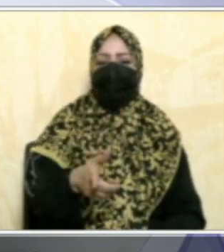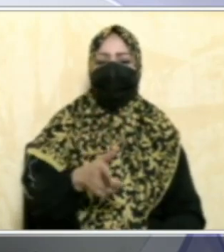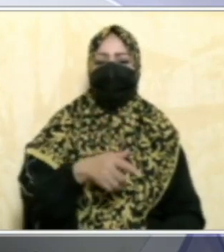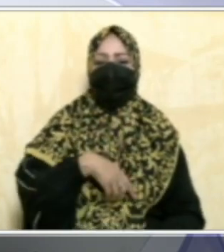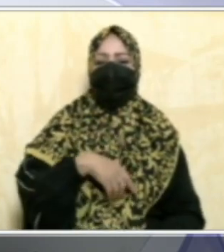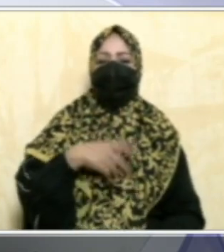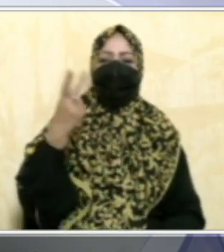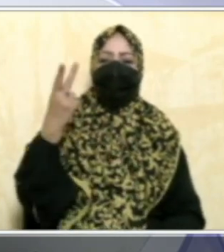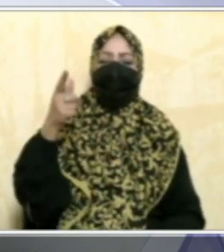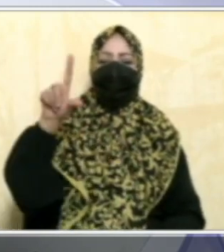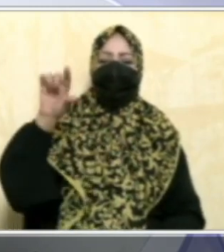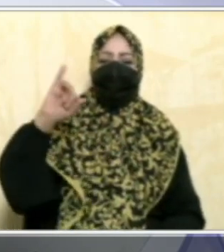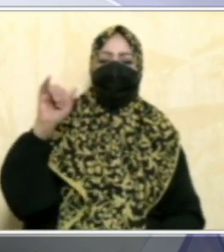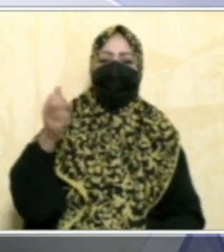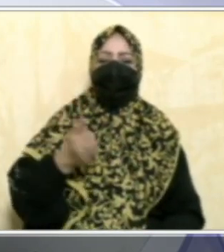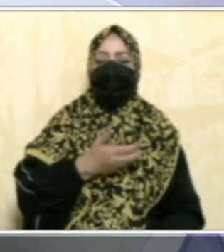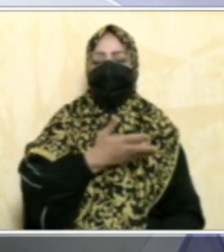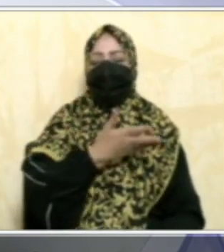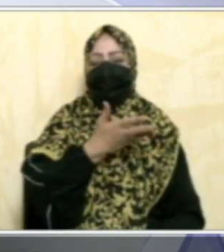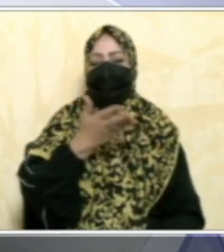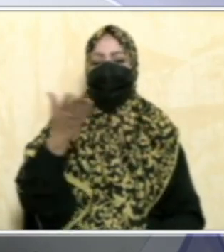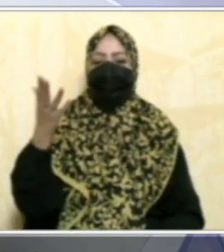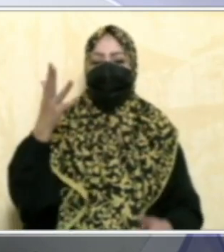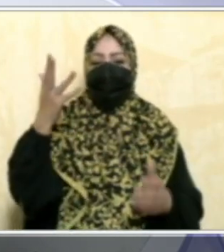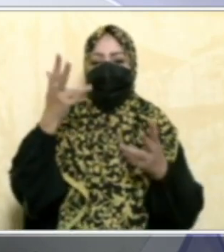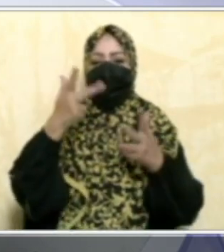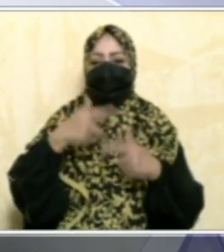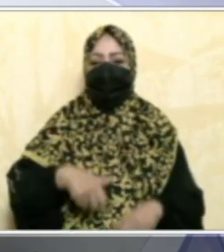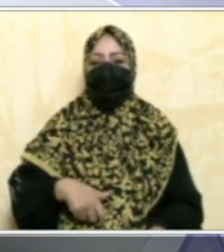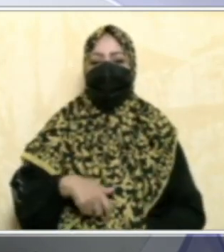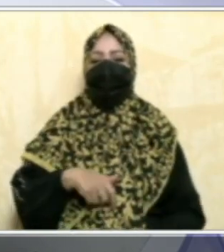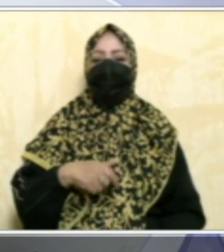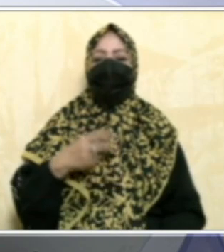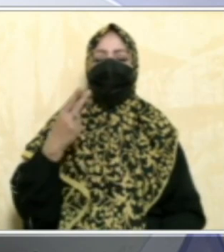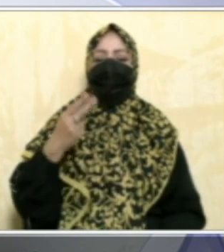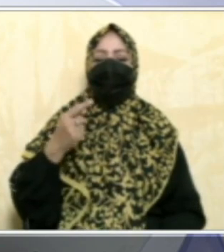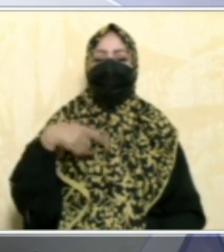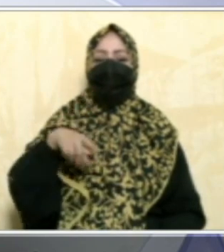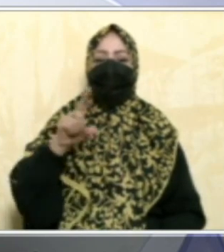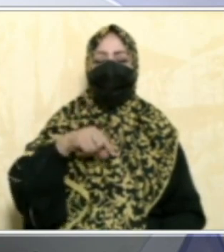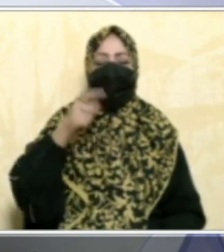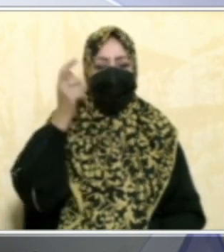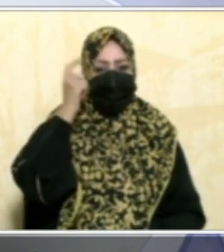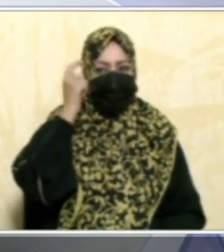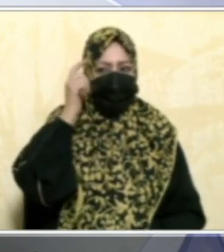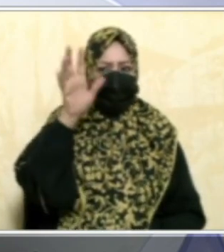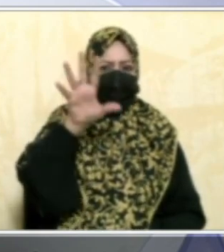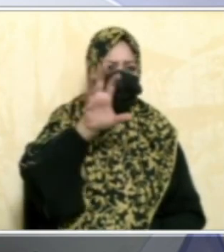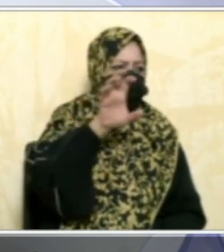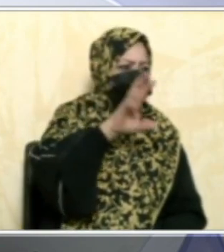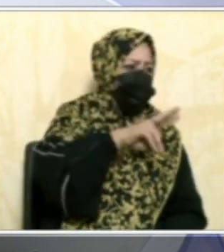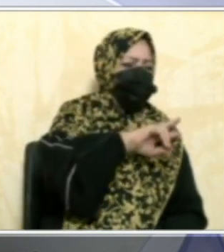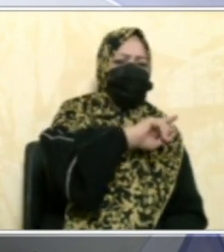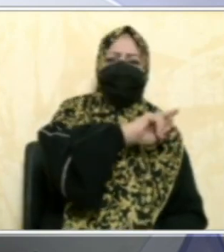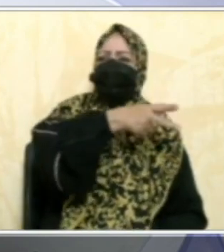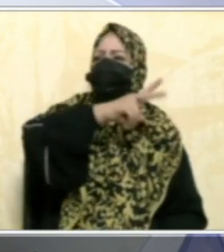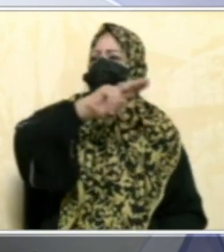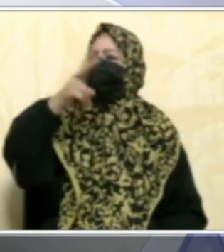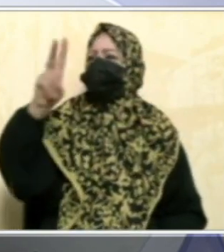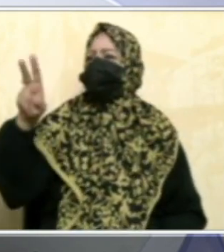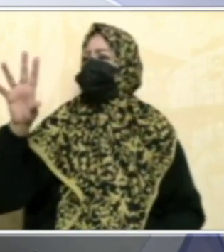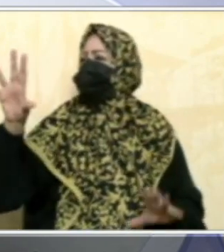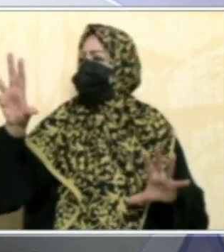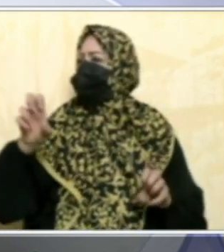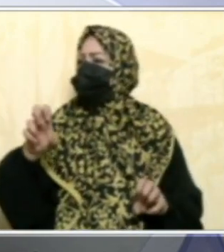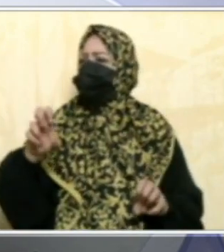العلم وفضله لابن عبد البر يقول خذوا العلم أن وجدتم، أينما وجدته خذوا العلم أن وجدتكم، واتركوا